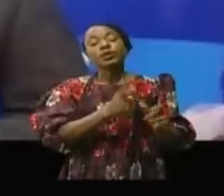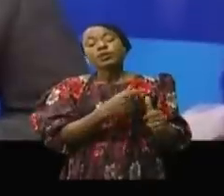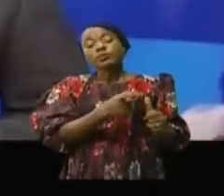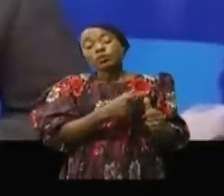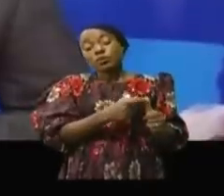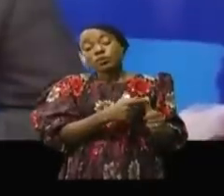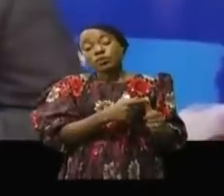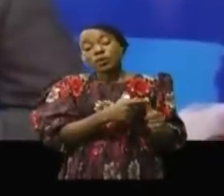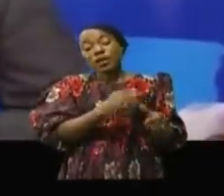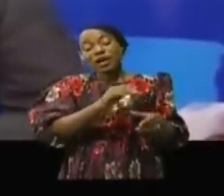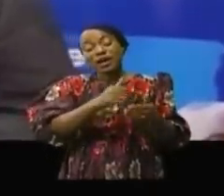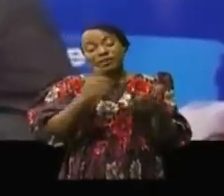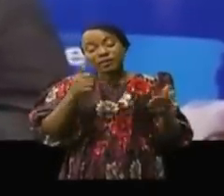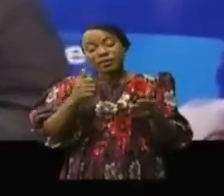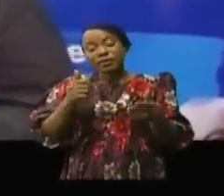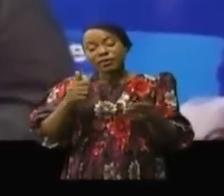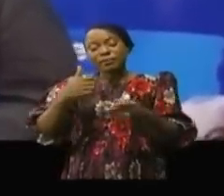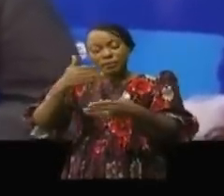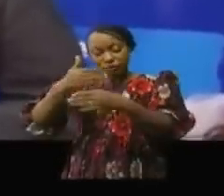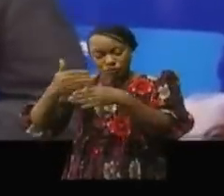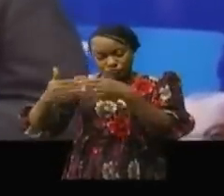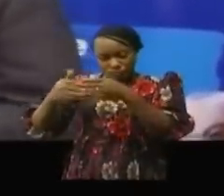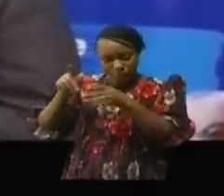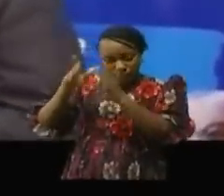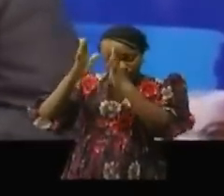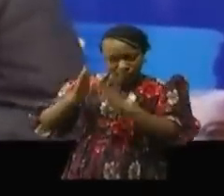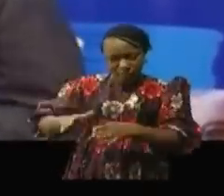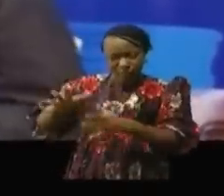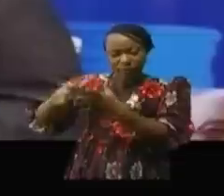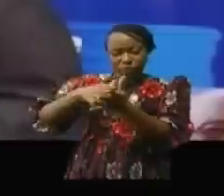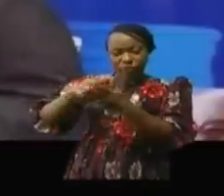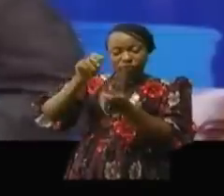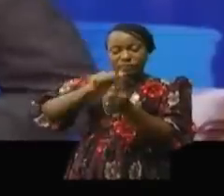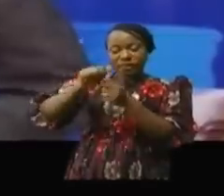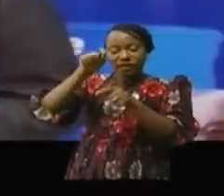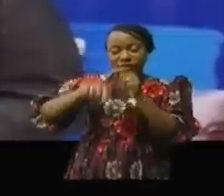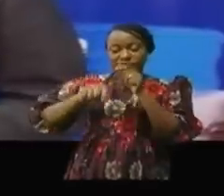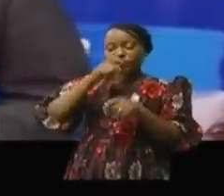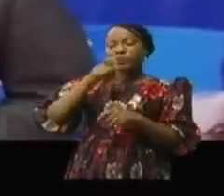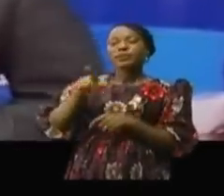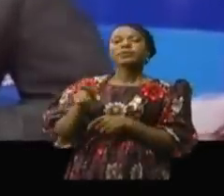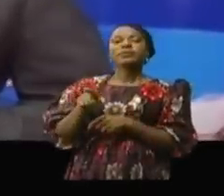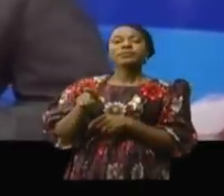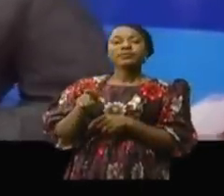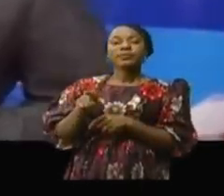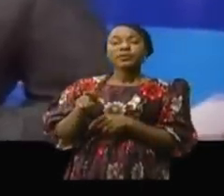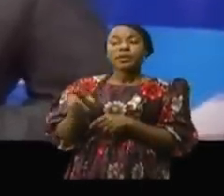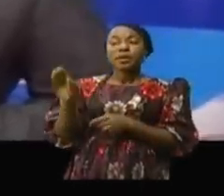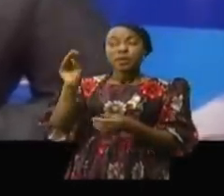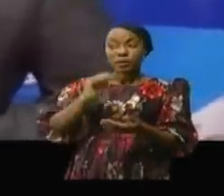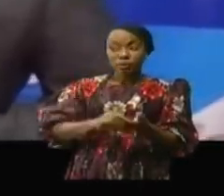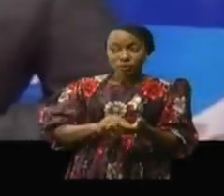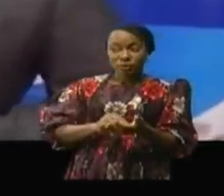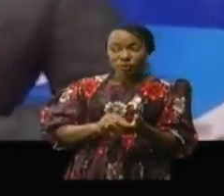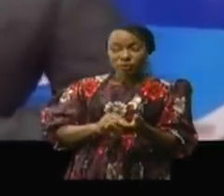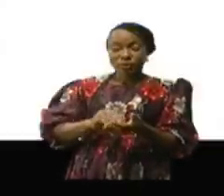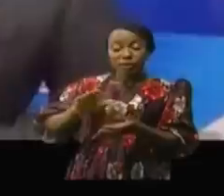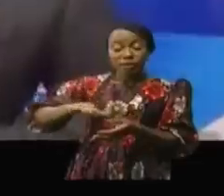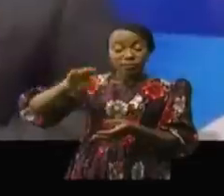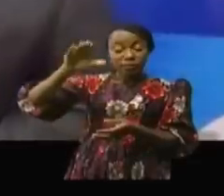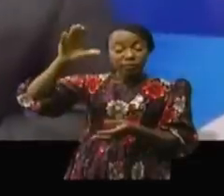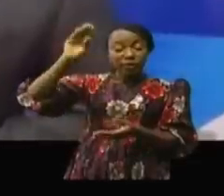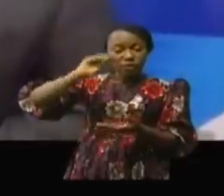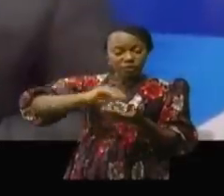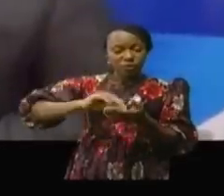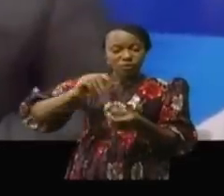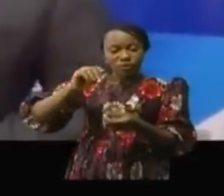ville. Et sur base de cela, nous allons reloger. Bien sûr, l'immeuble devra tenir compte du